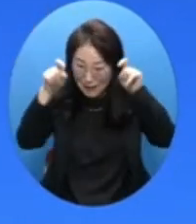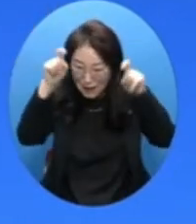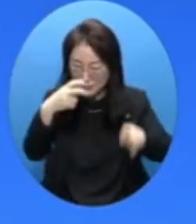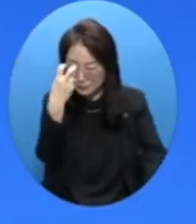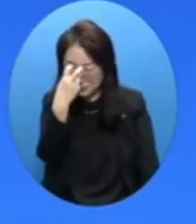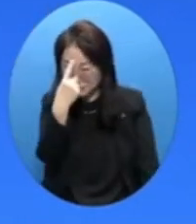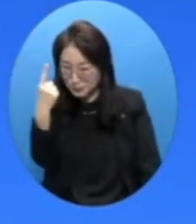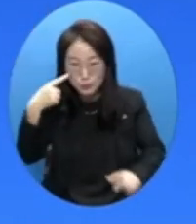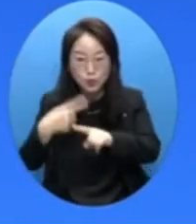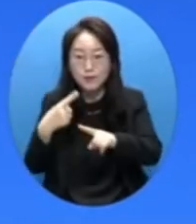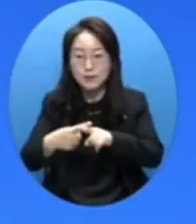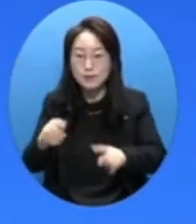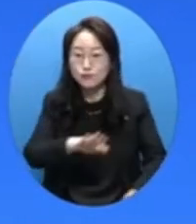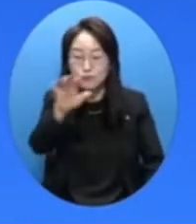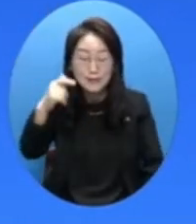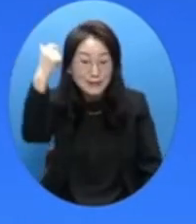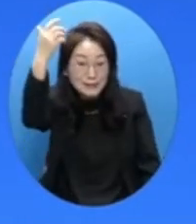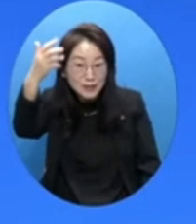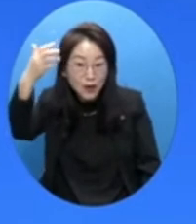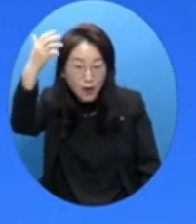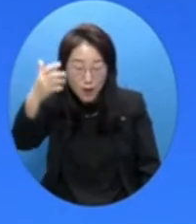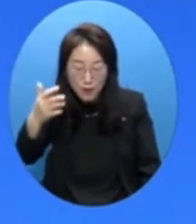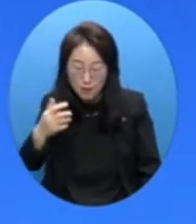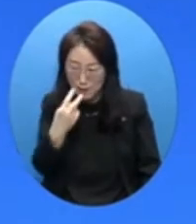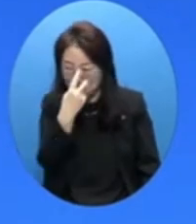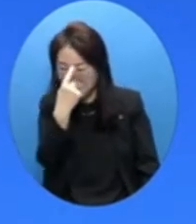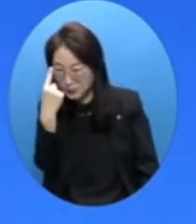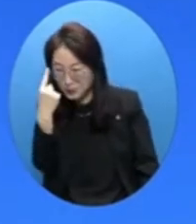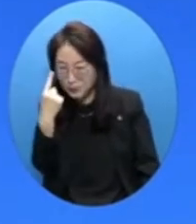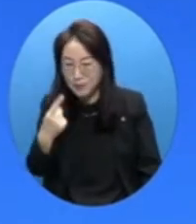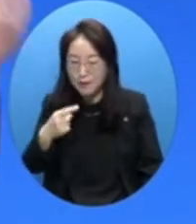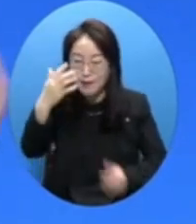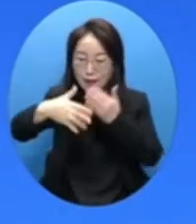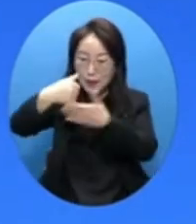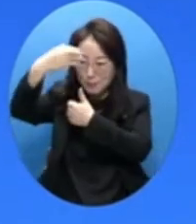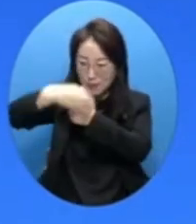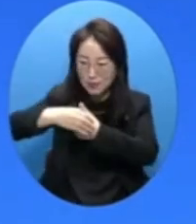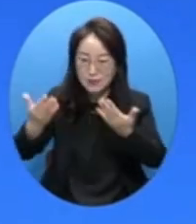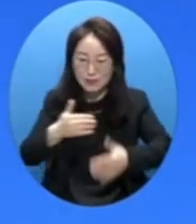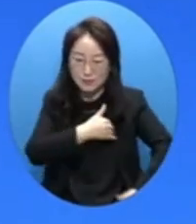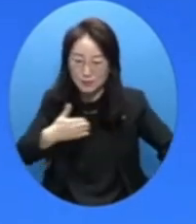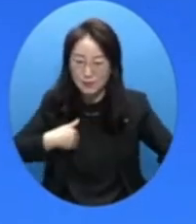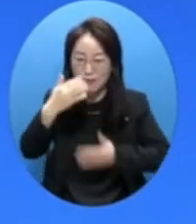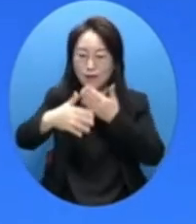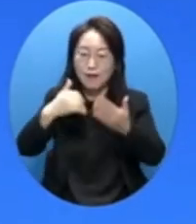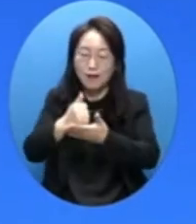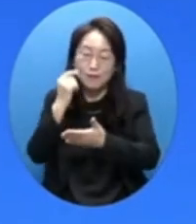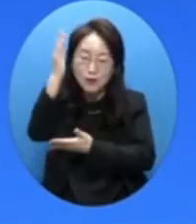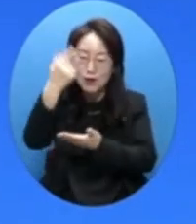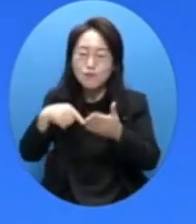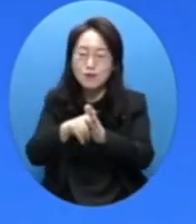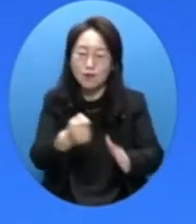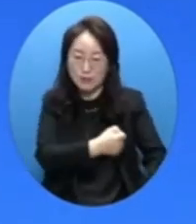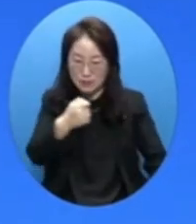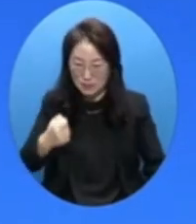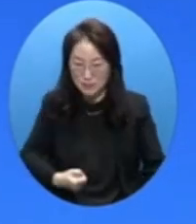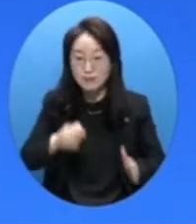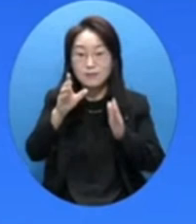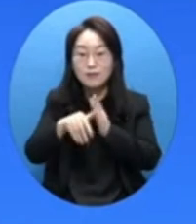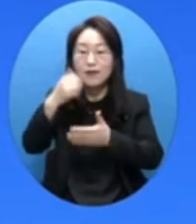우리도 늘 영적으로 깨어 있어서 막된 삶을 잘 감당하고 하나님 영원해서 헌신하는 주님의 일꾼이 될 때 하나님께서 우리에게